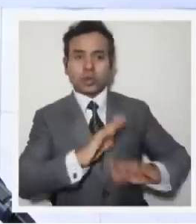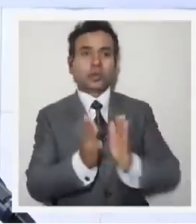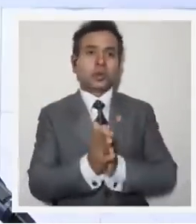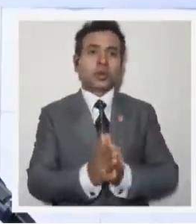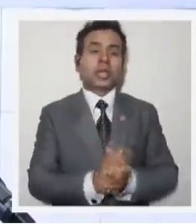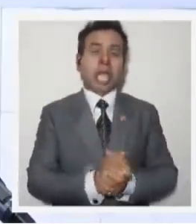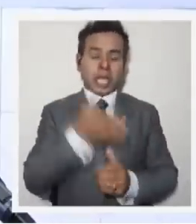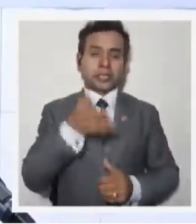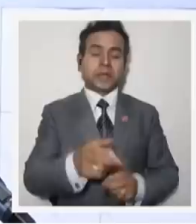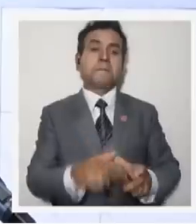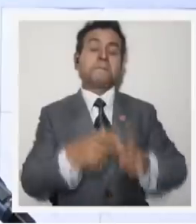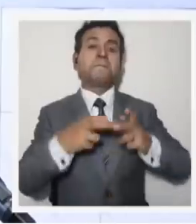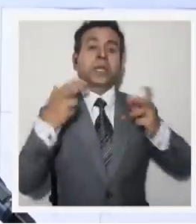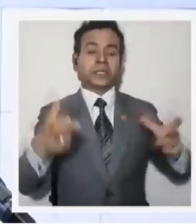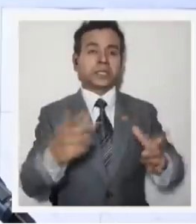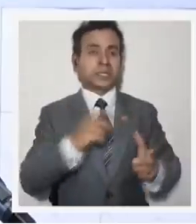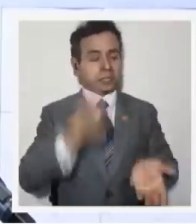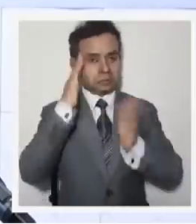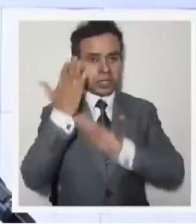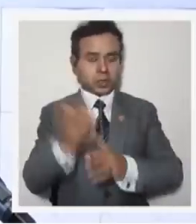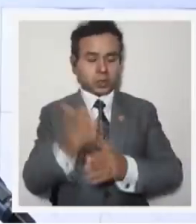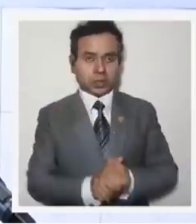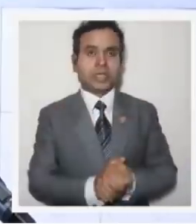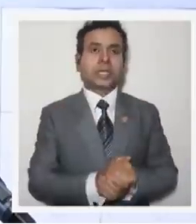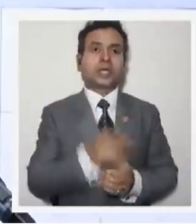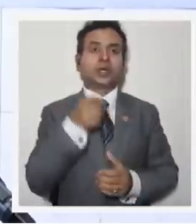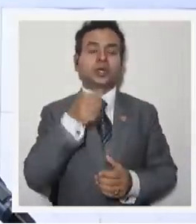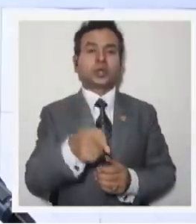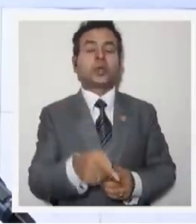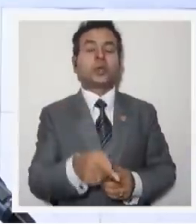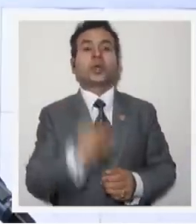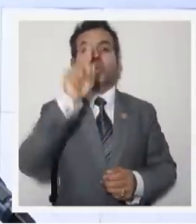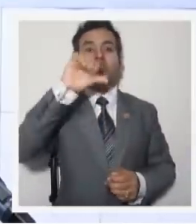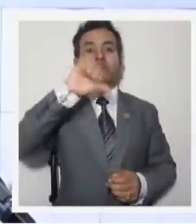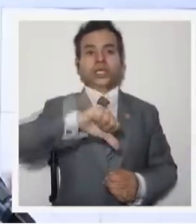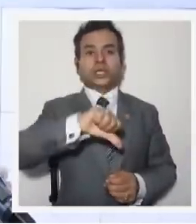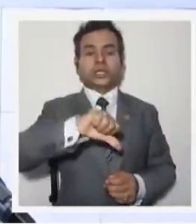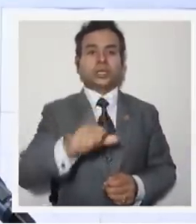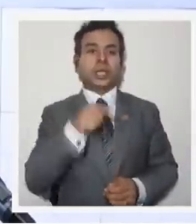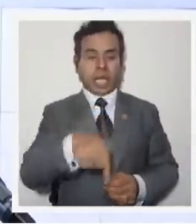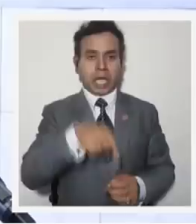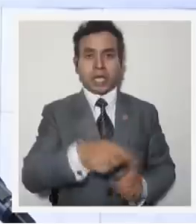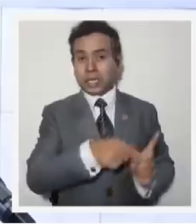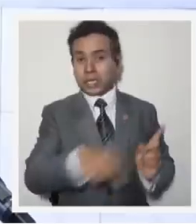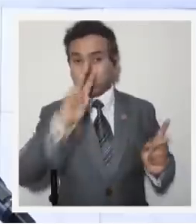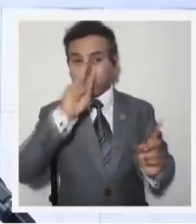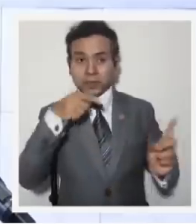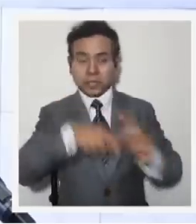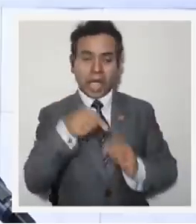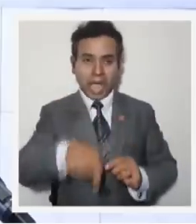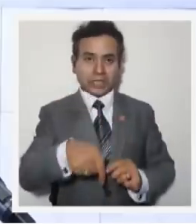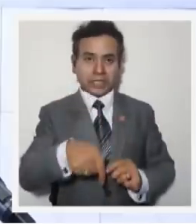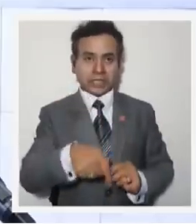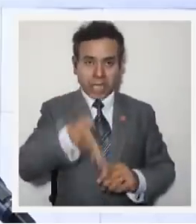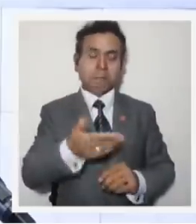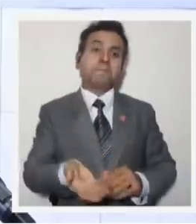আমাদের মৃত্যুর তালিকায় আজকেও আছে এবং আমি বলবো এ যাবৎ কালের মধ্যে সর্বাধিক 24 ঘন্টায় মৃত্যু আমাদের এবং এই মৃত্যুর